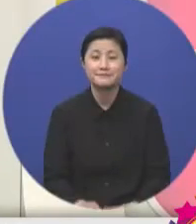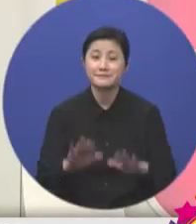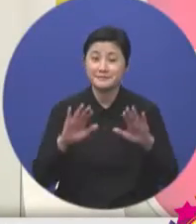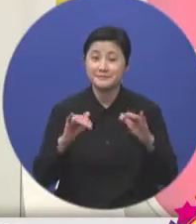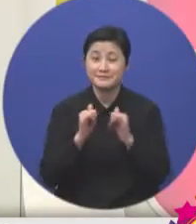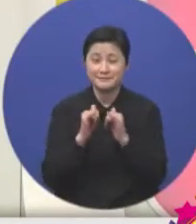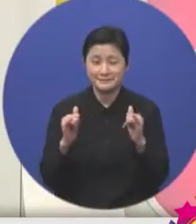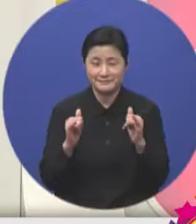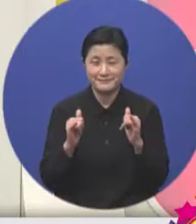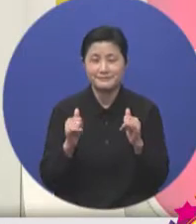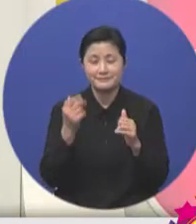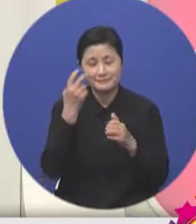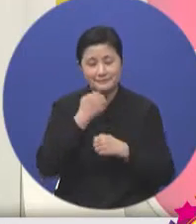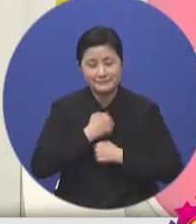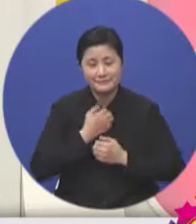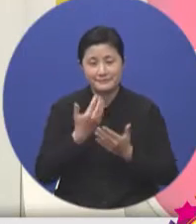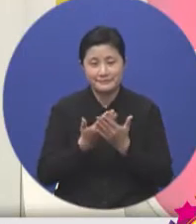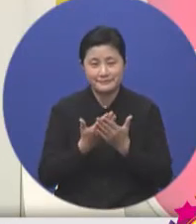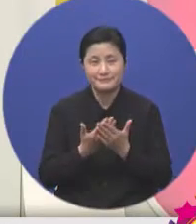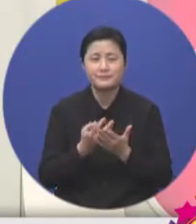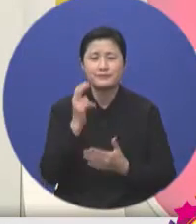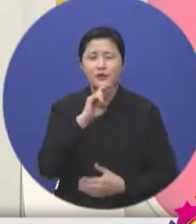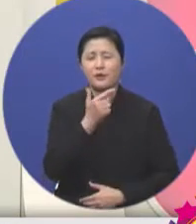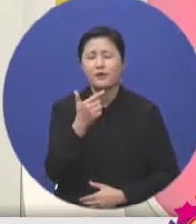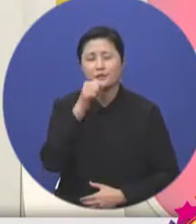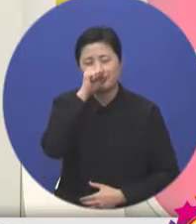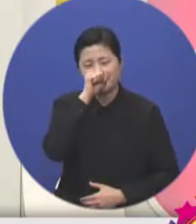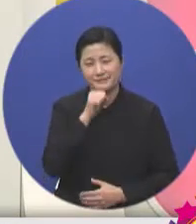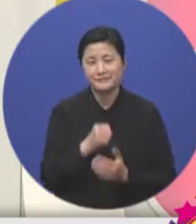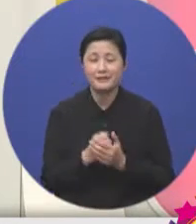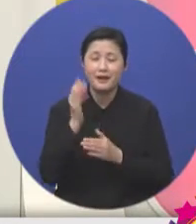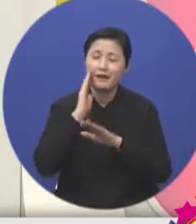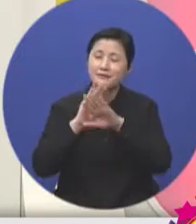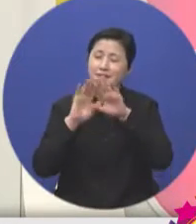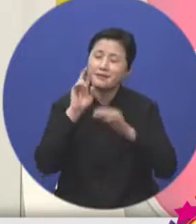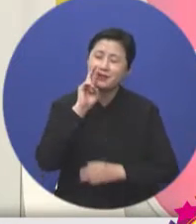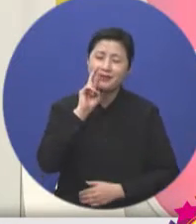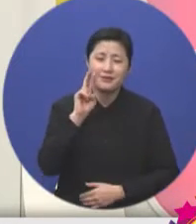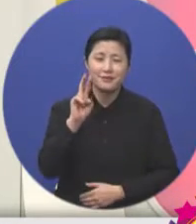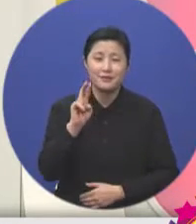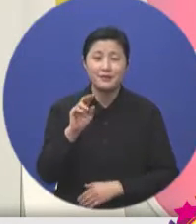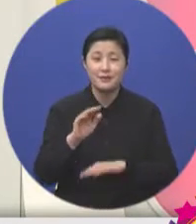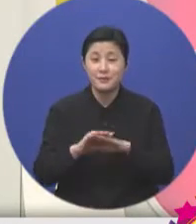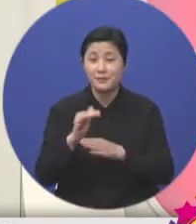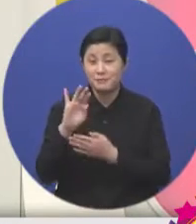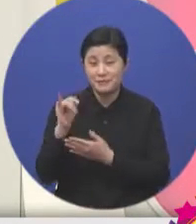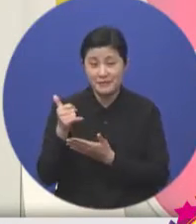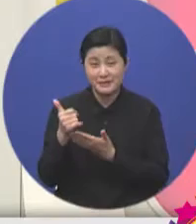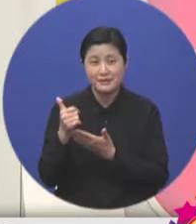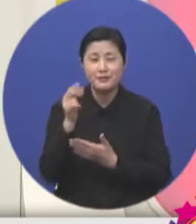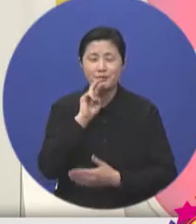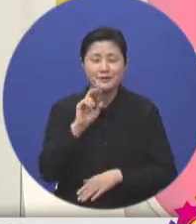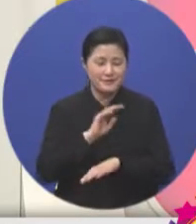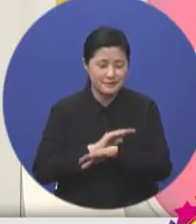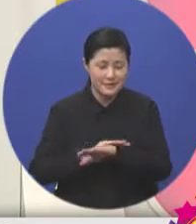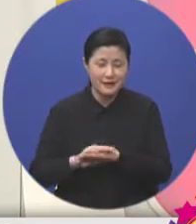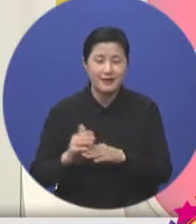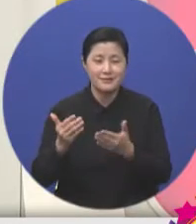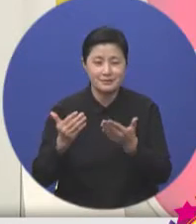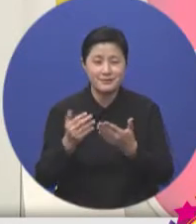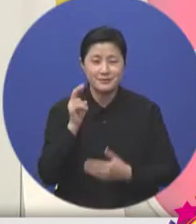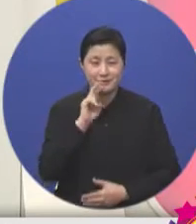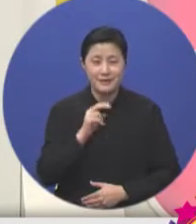이 사람을 지켜주세요. 네. 였습니다. 아, 노래가 너무 좋아요. 네, 하늘이요. 네, 성미 씨도 잘 불러주시는 노래죠. 네, 바로